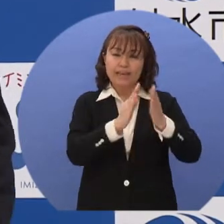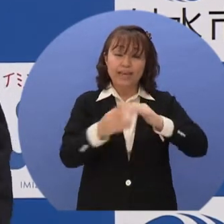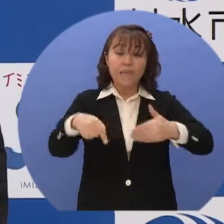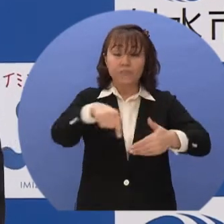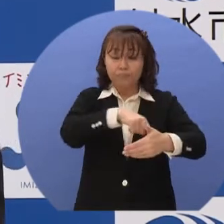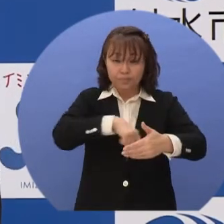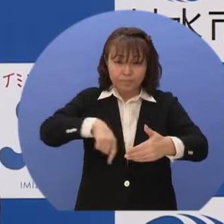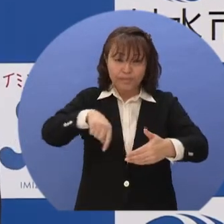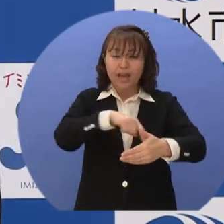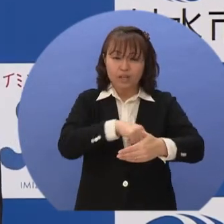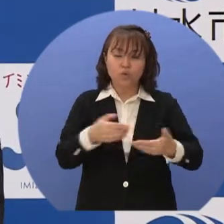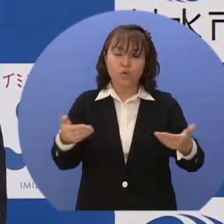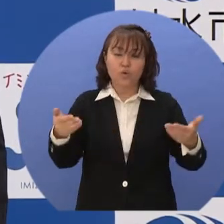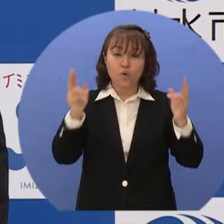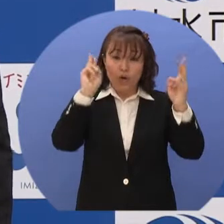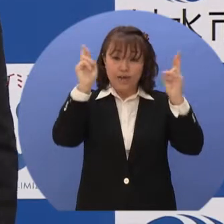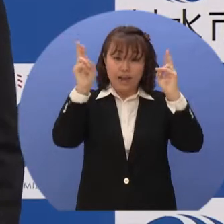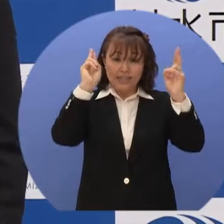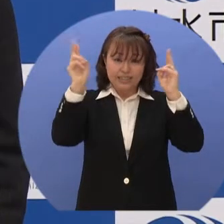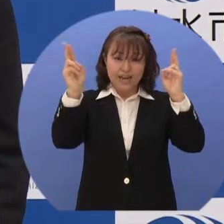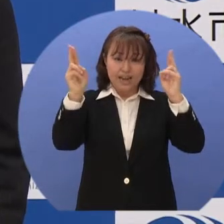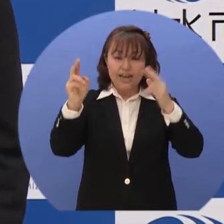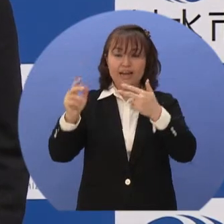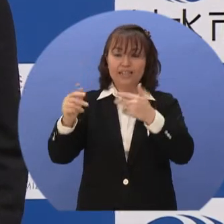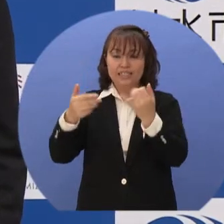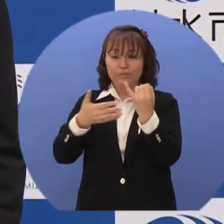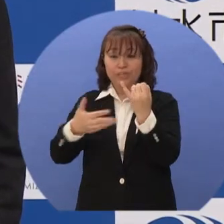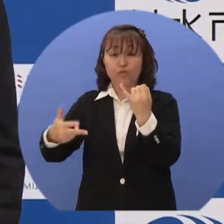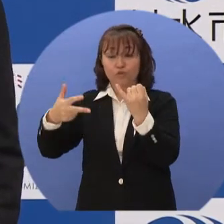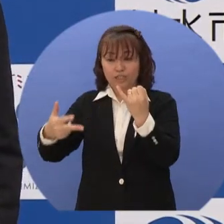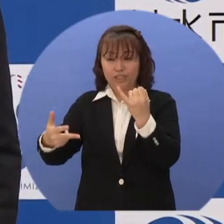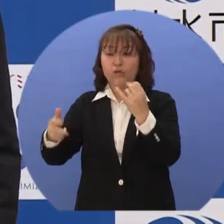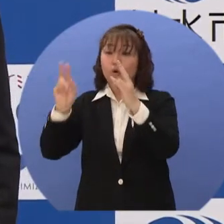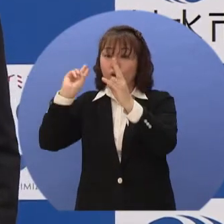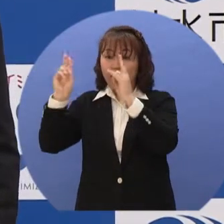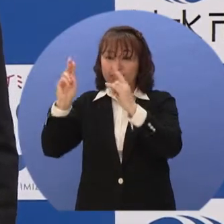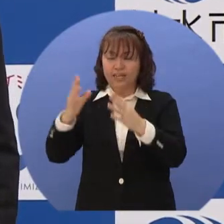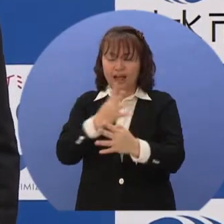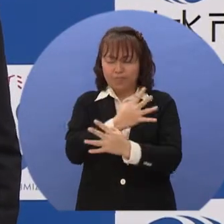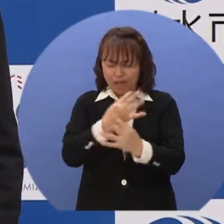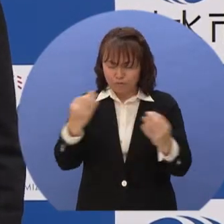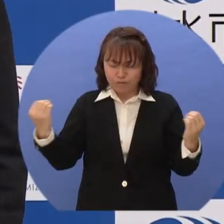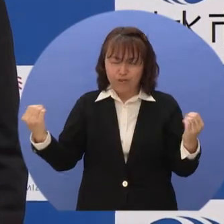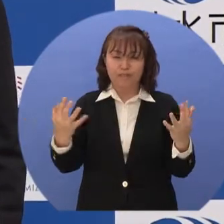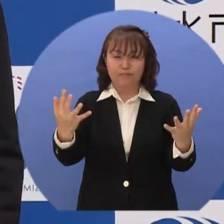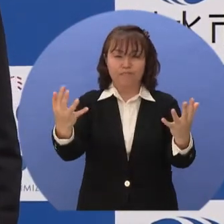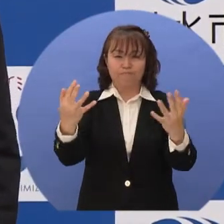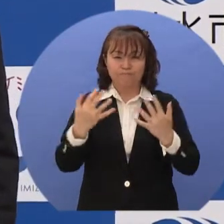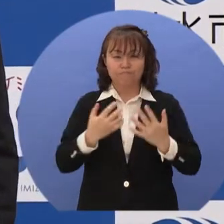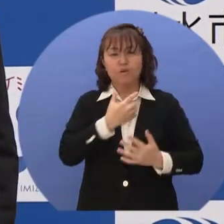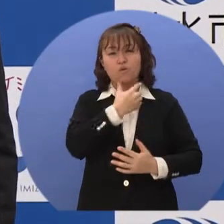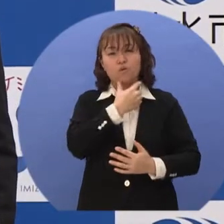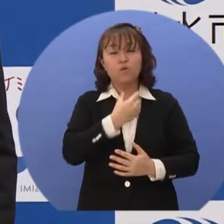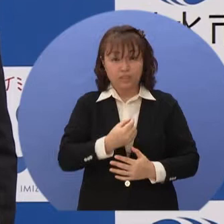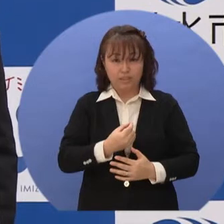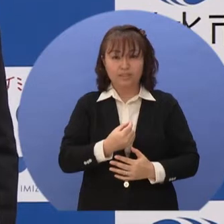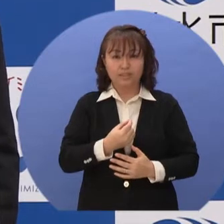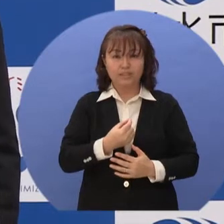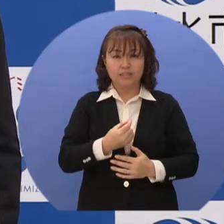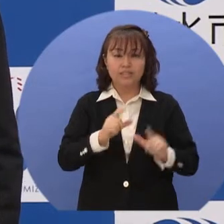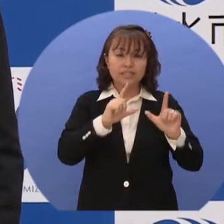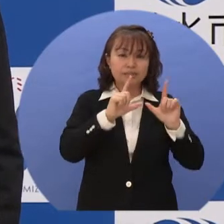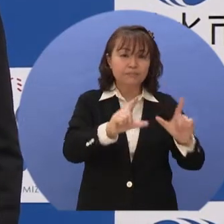事業者さんもちろん市内の事業者さんえできるだけ多くの方に参加をしていただきたいという風に思っておりましてま